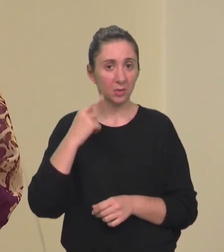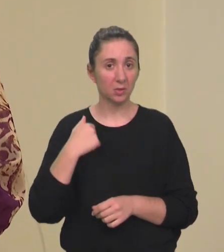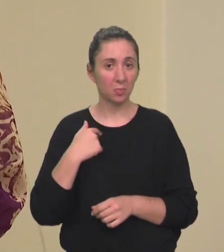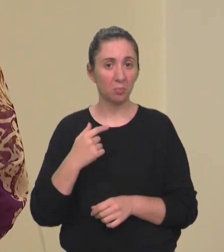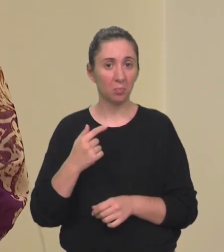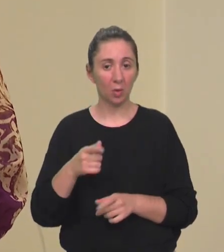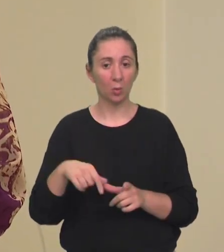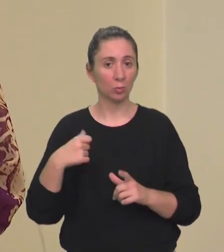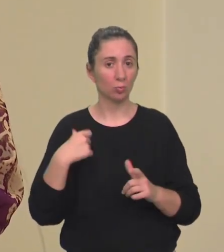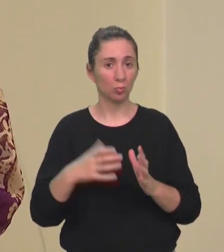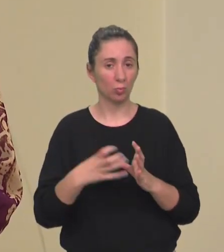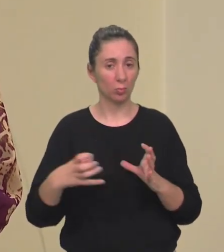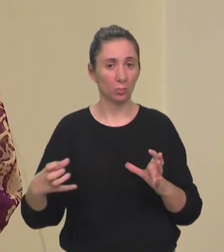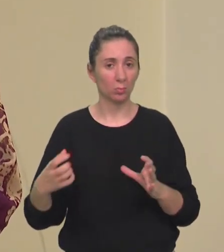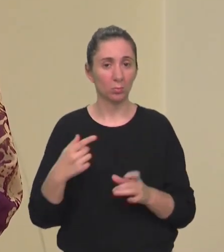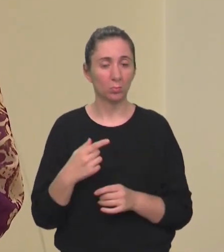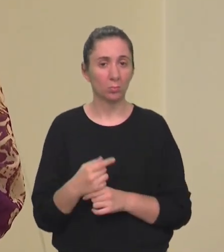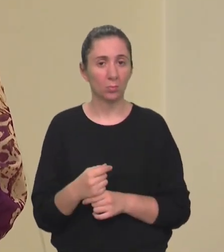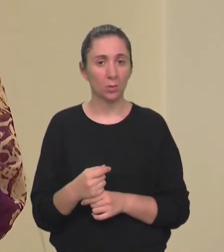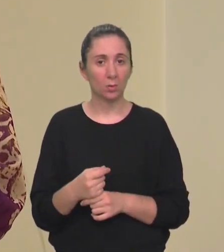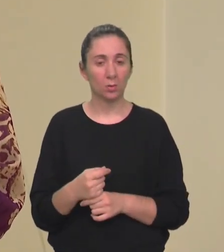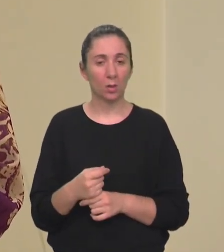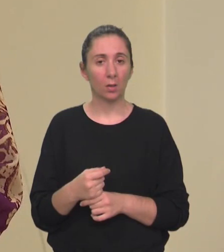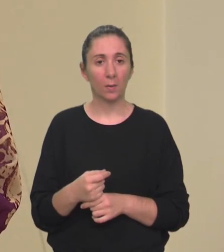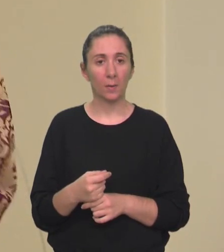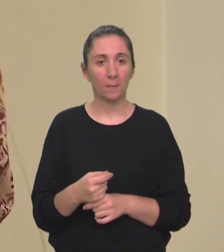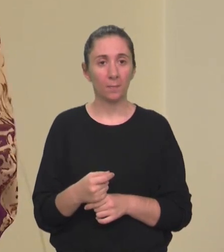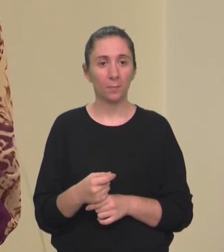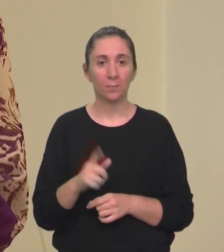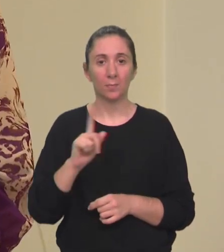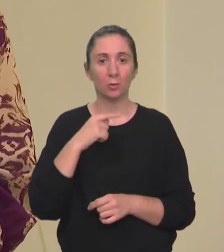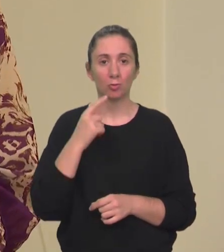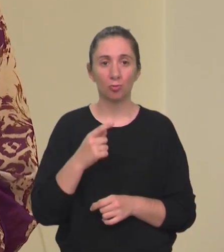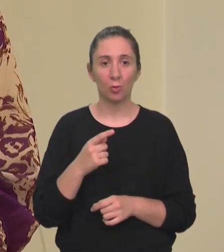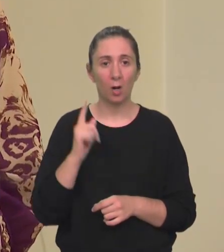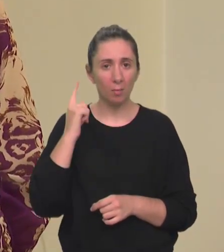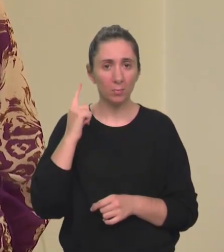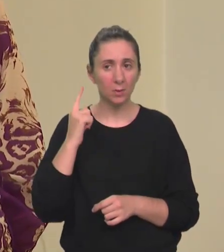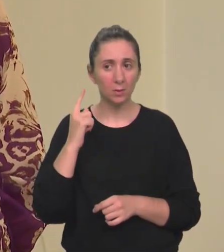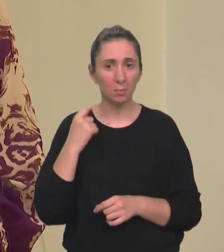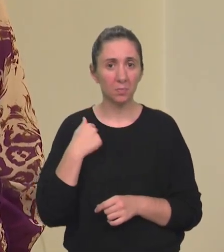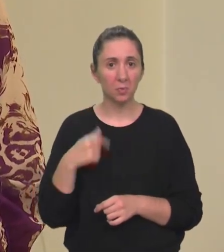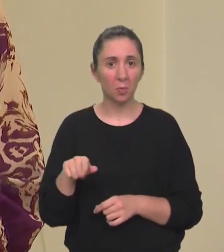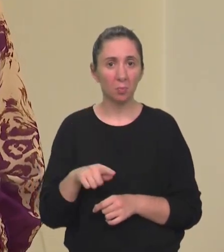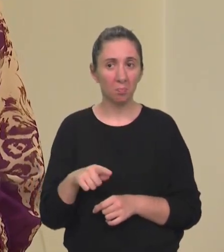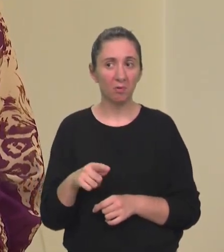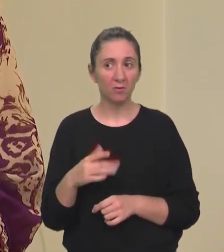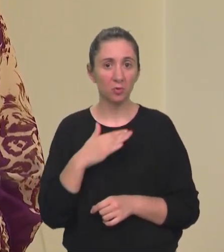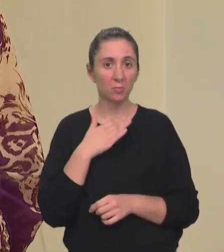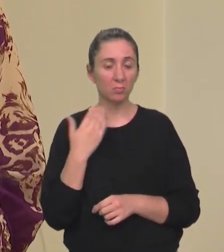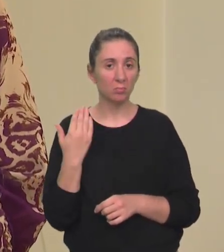jako kroz ovaj duži niz godina koji jesam, evo neću duži samo ću, ali mislila sam zaista da smo mi već